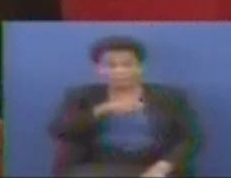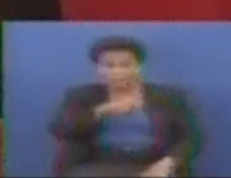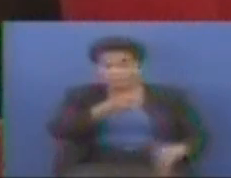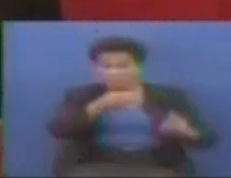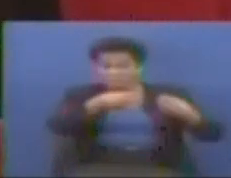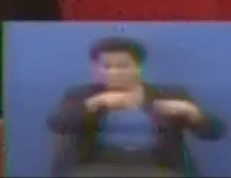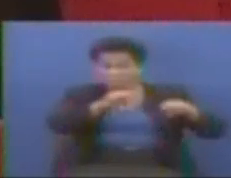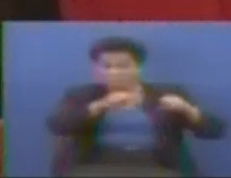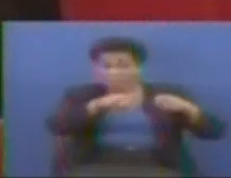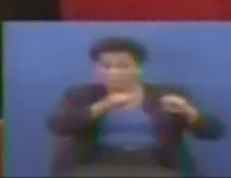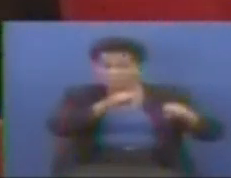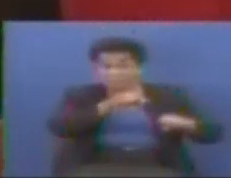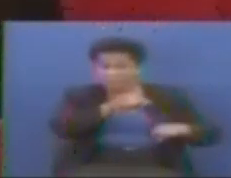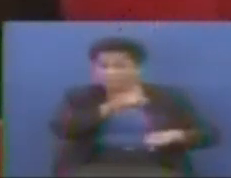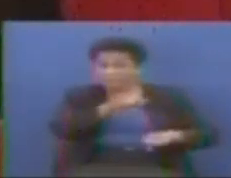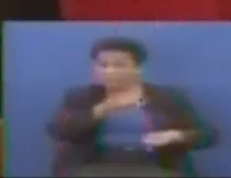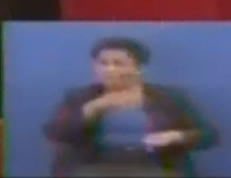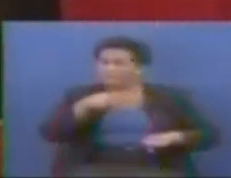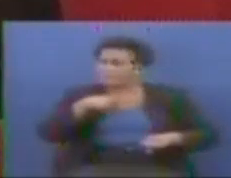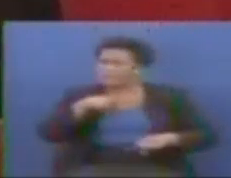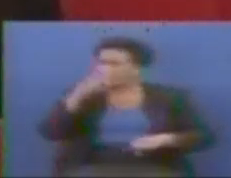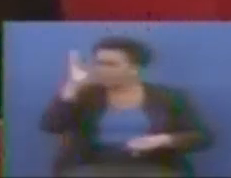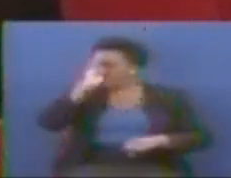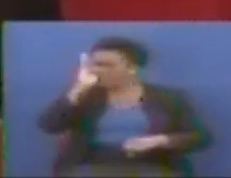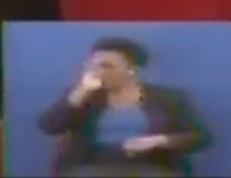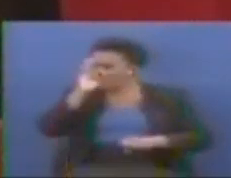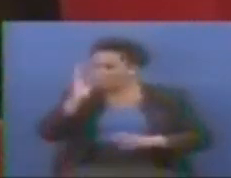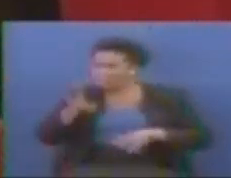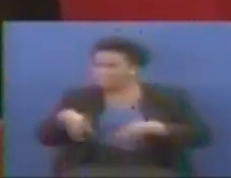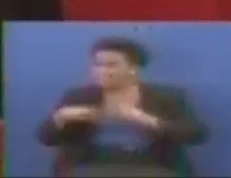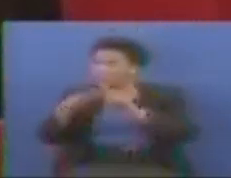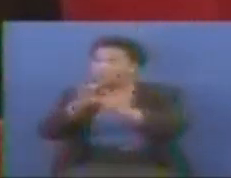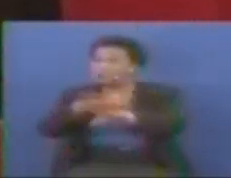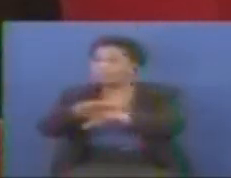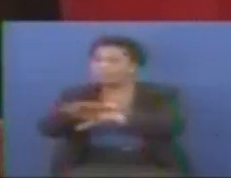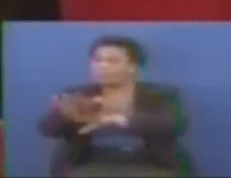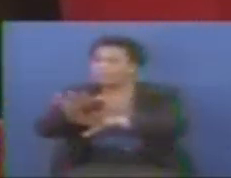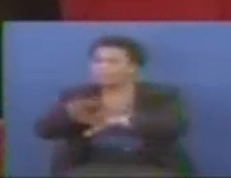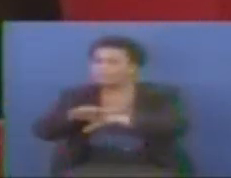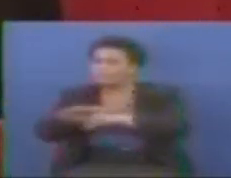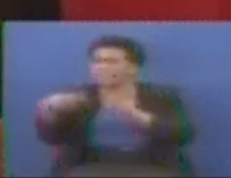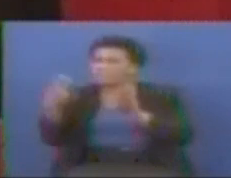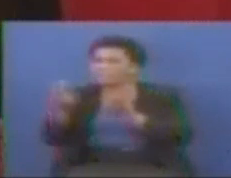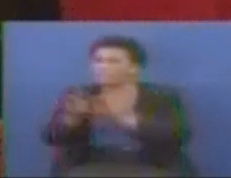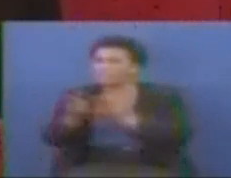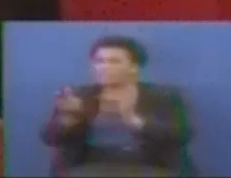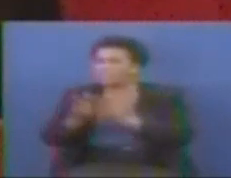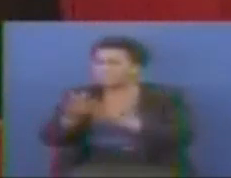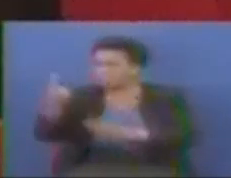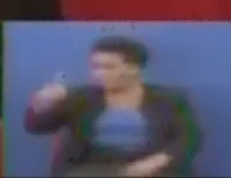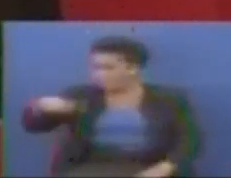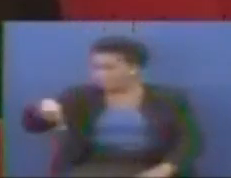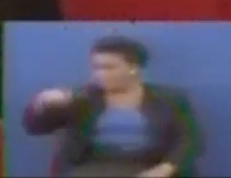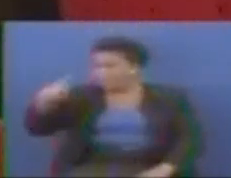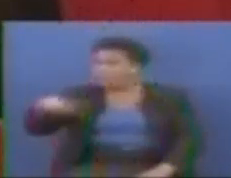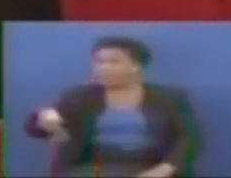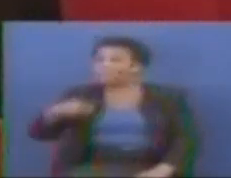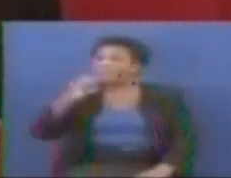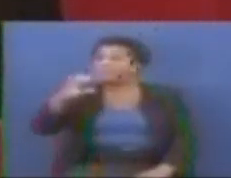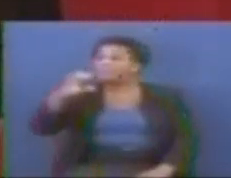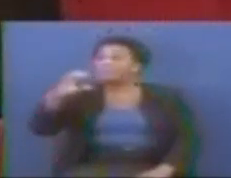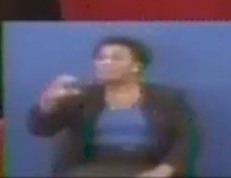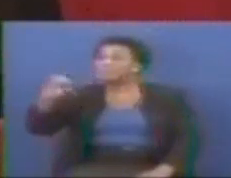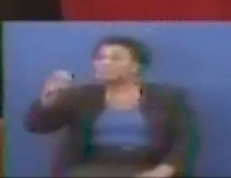Mheshimiwa Naibu Spika, ni kweli kwamba ajali za barabarani